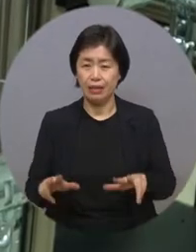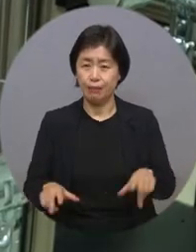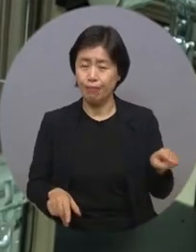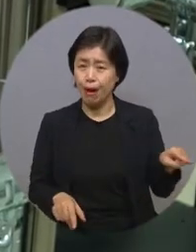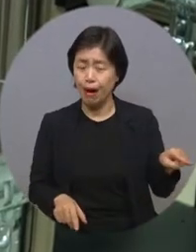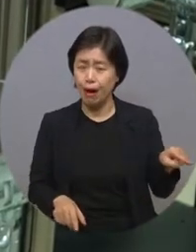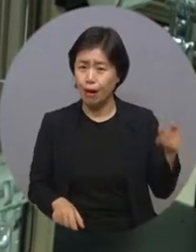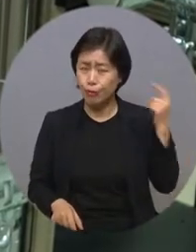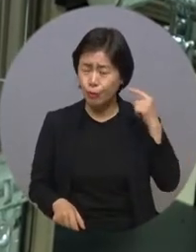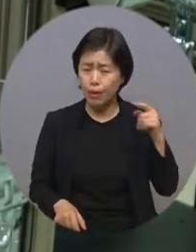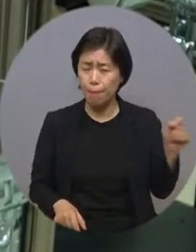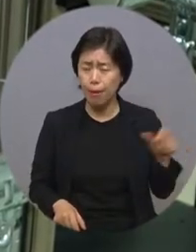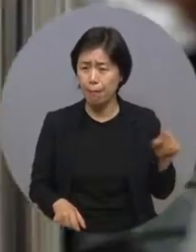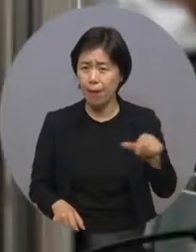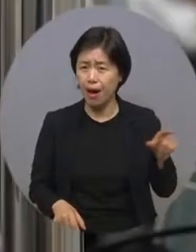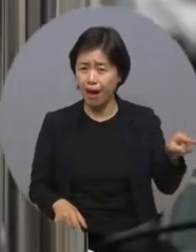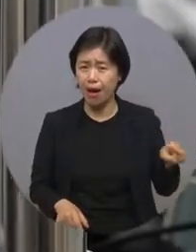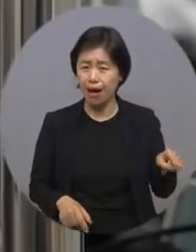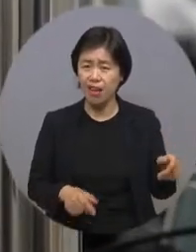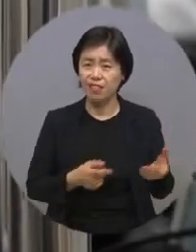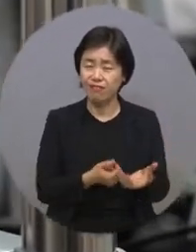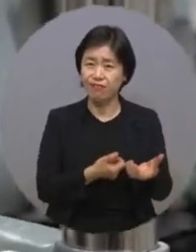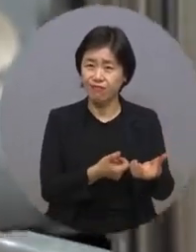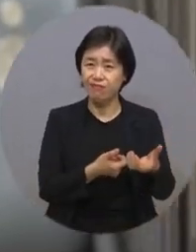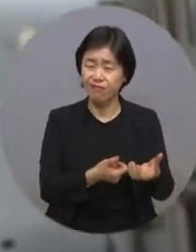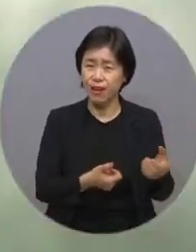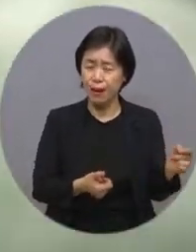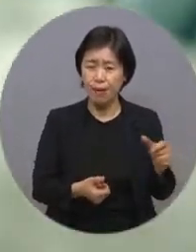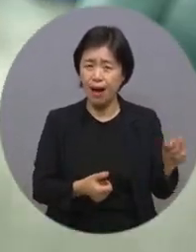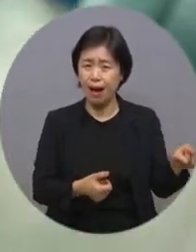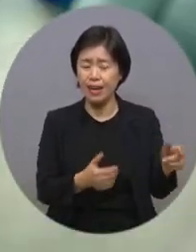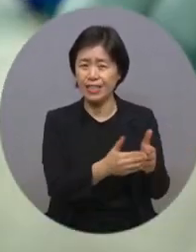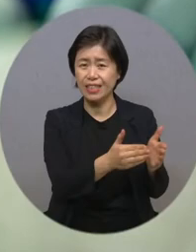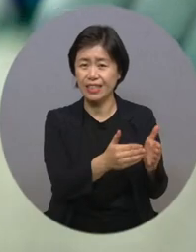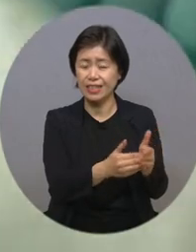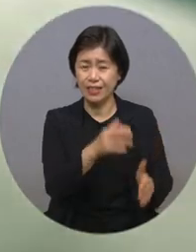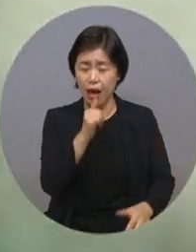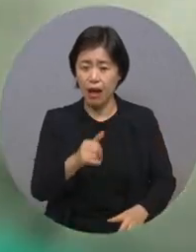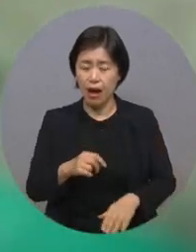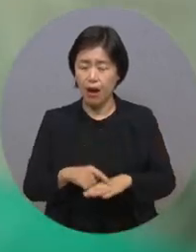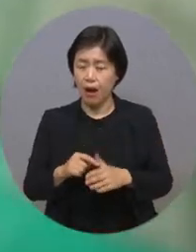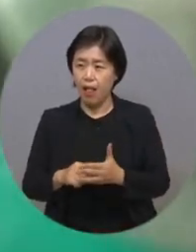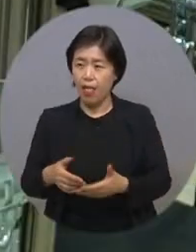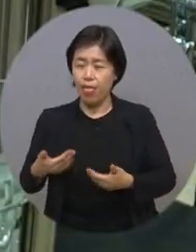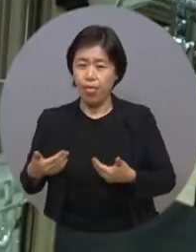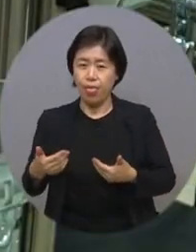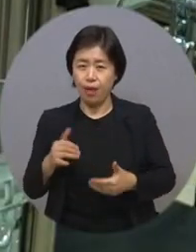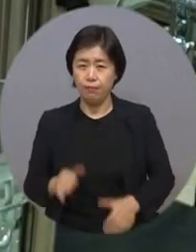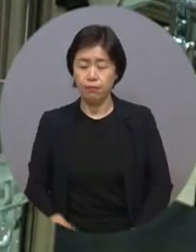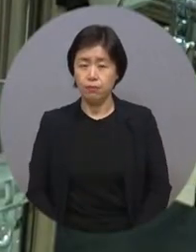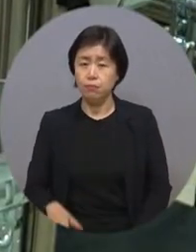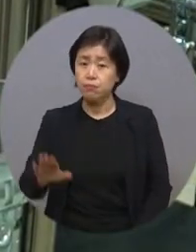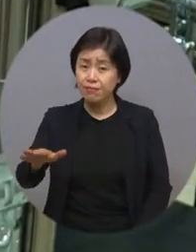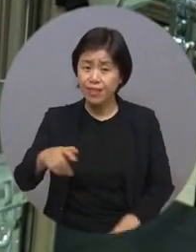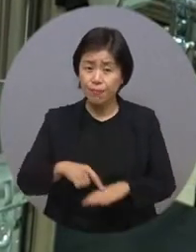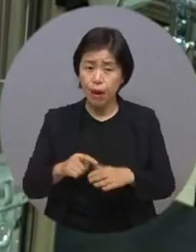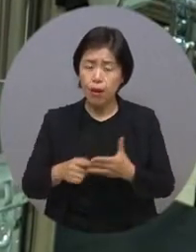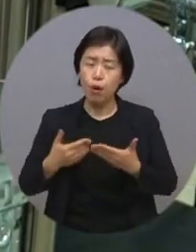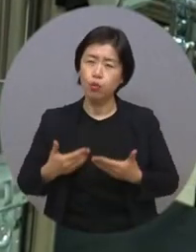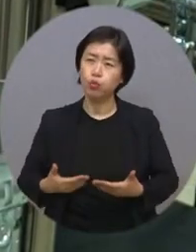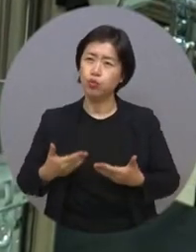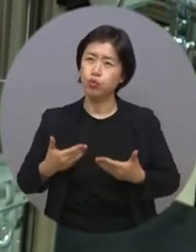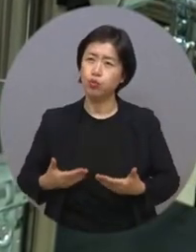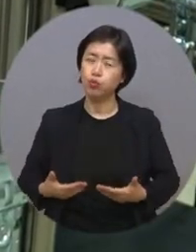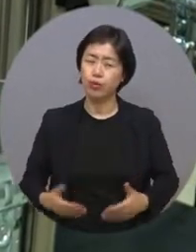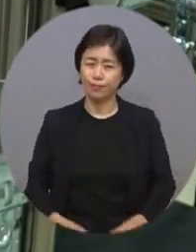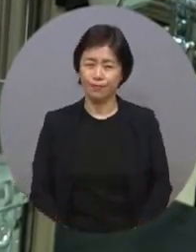아니요 지금 옆에서 소리가 너무 빨리 들려요. 마음이 너무 조급합니다. 네, 조급해 하시면 안 돼요. 긴장하지 마시고.